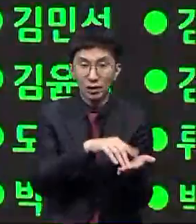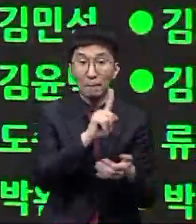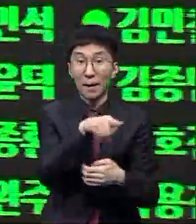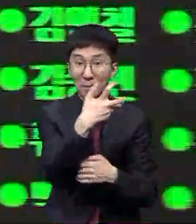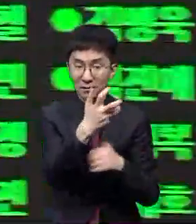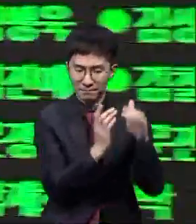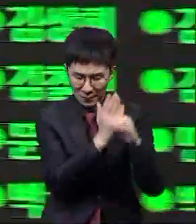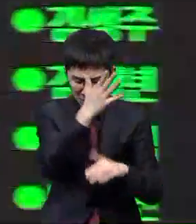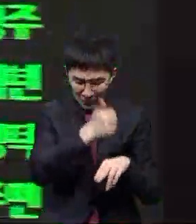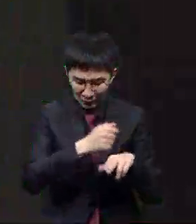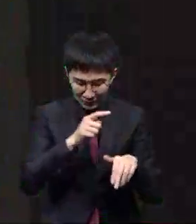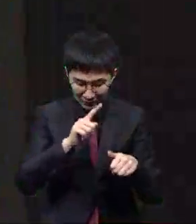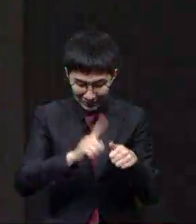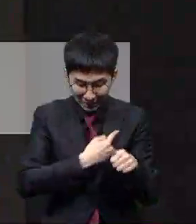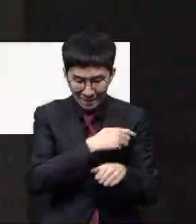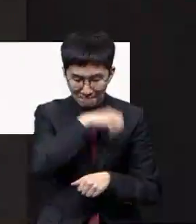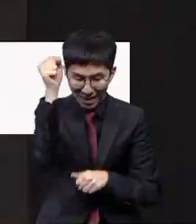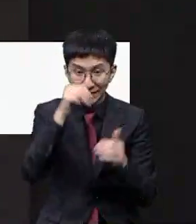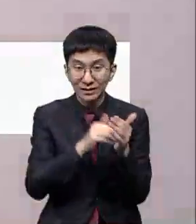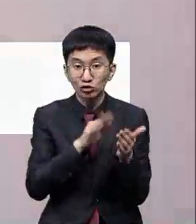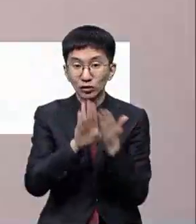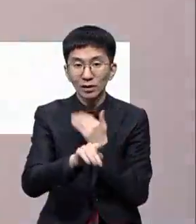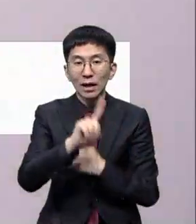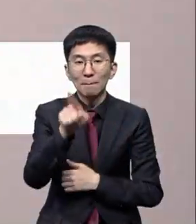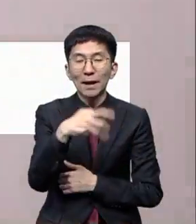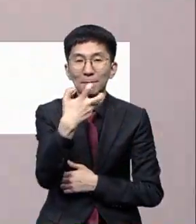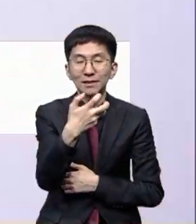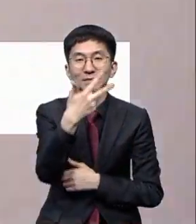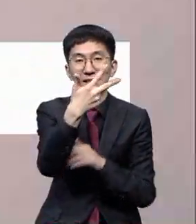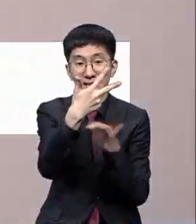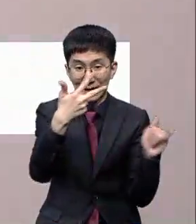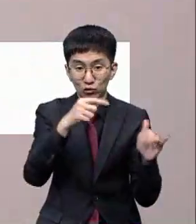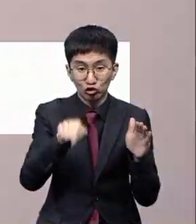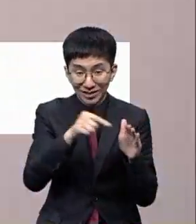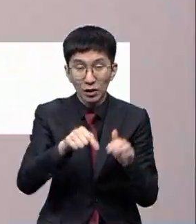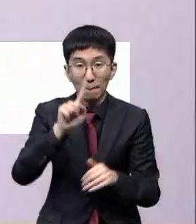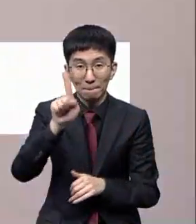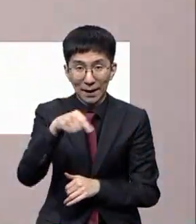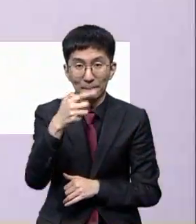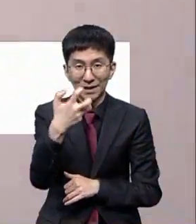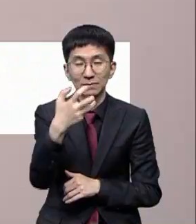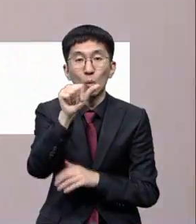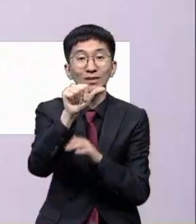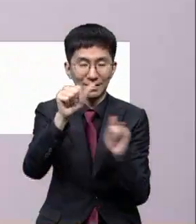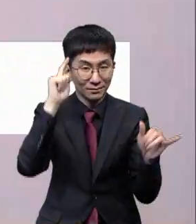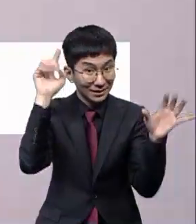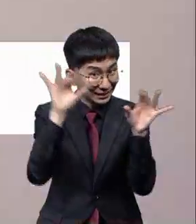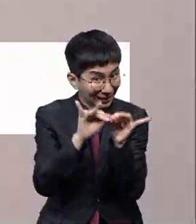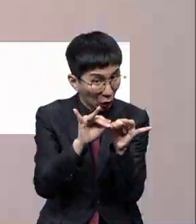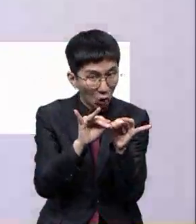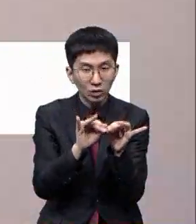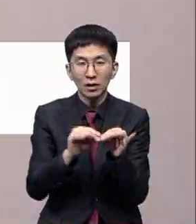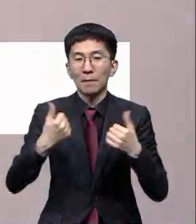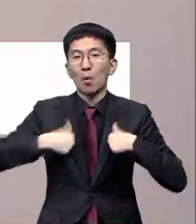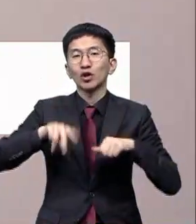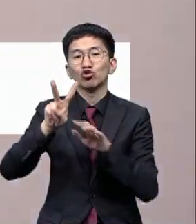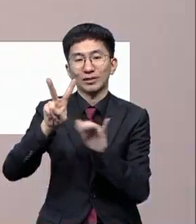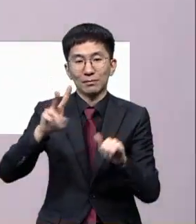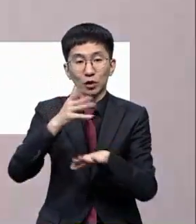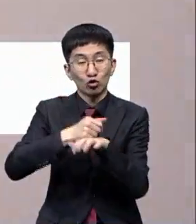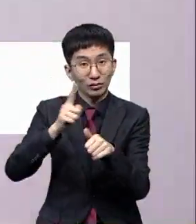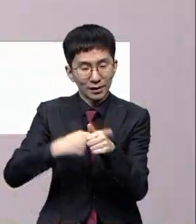법안을 통과시켰고 재석 187인 중 찬성 185인, 기권